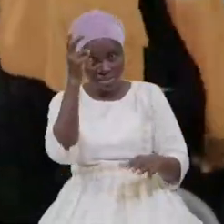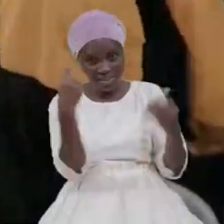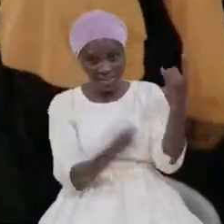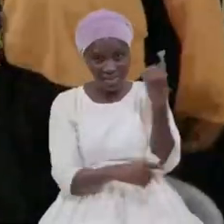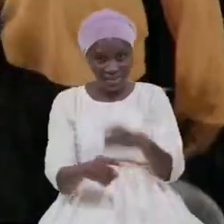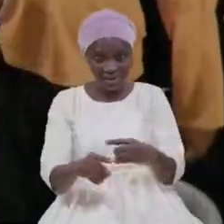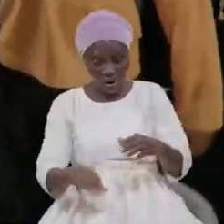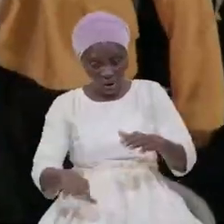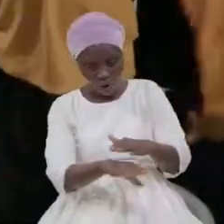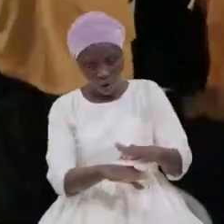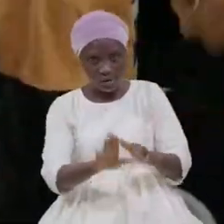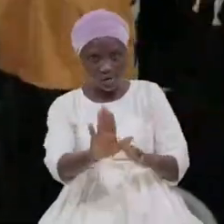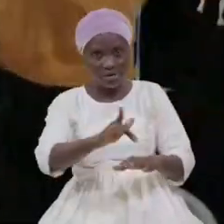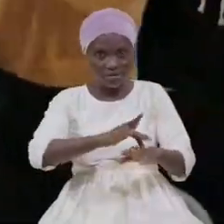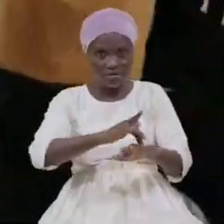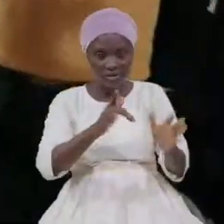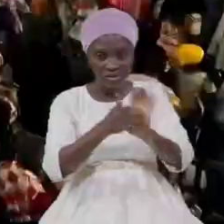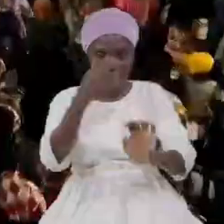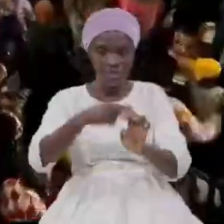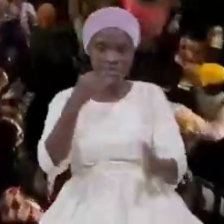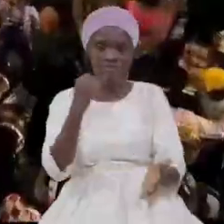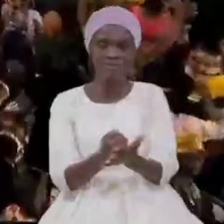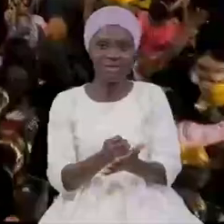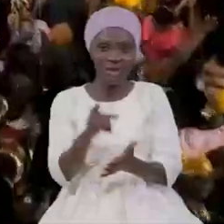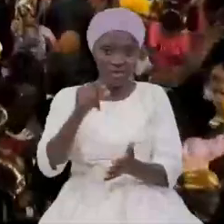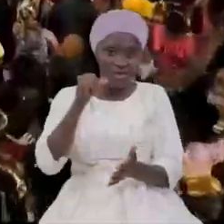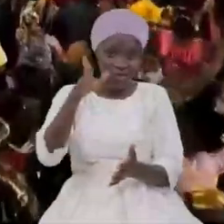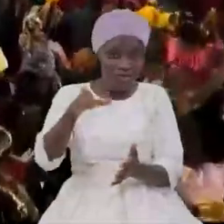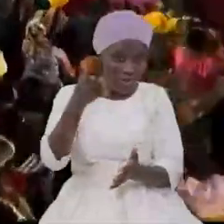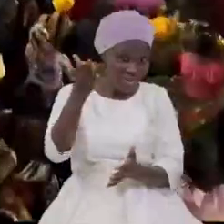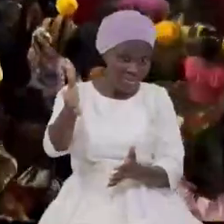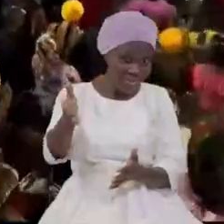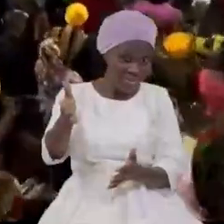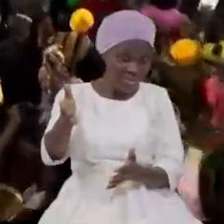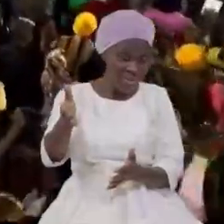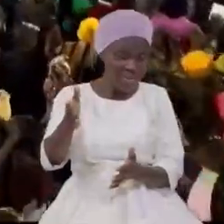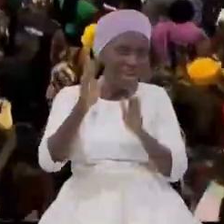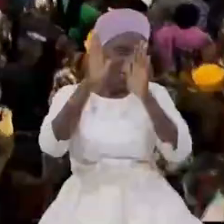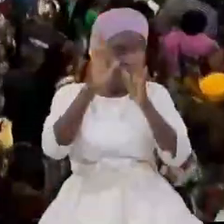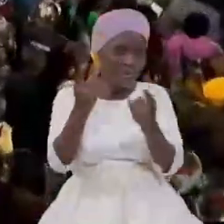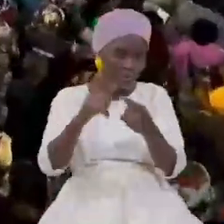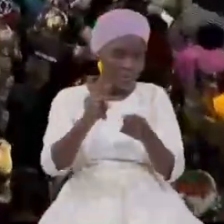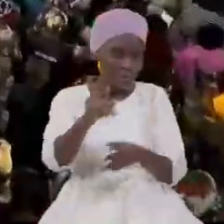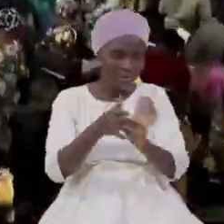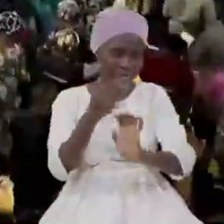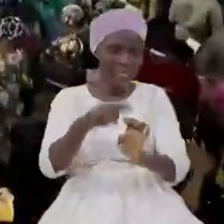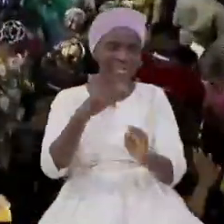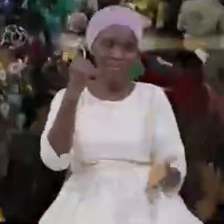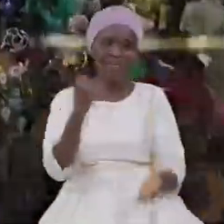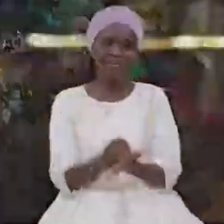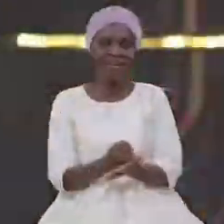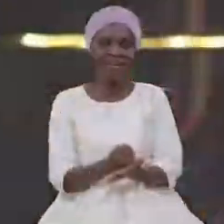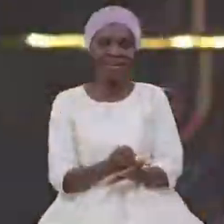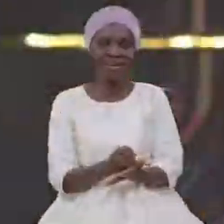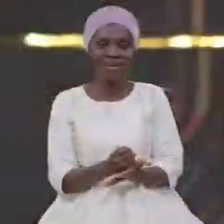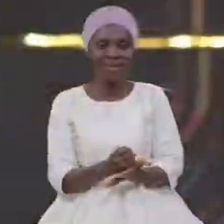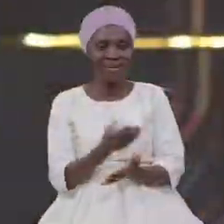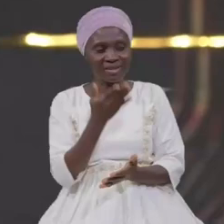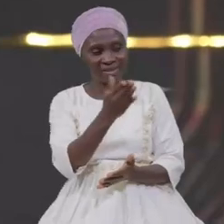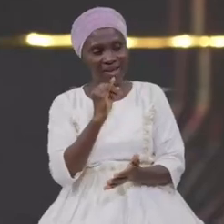À ma droite, je vois les miracles venant pour toi là-bas. Au milieu, ici, je